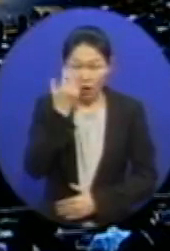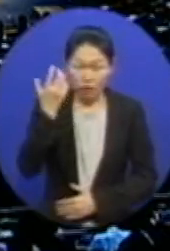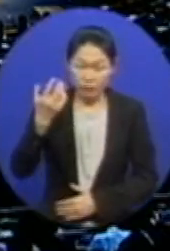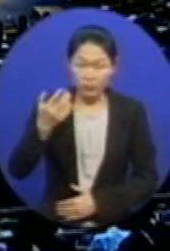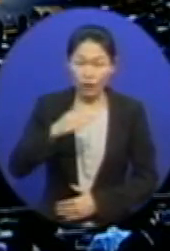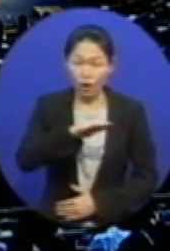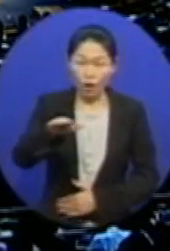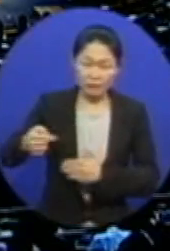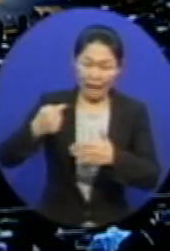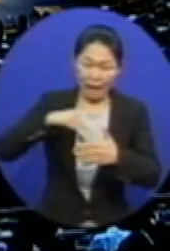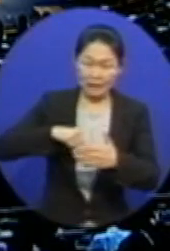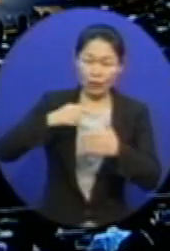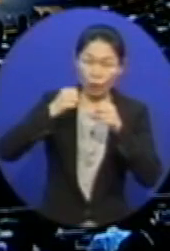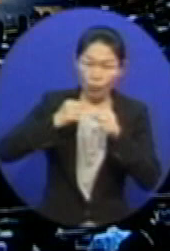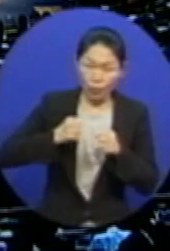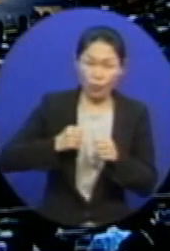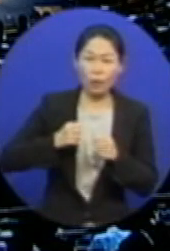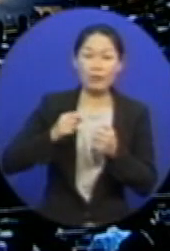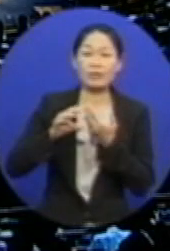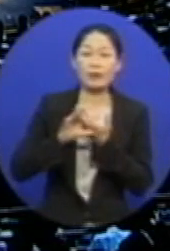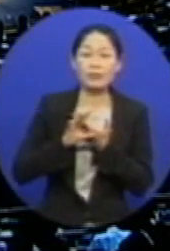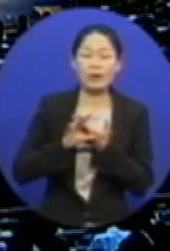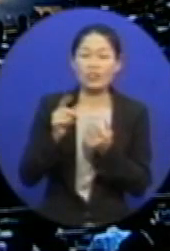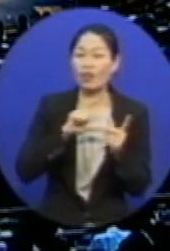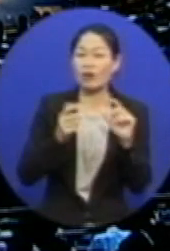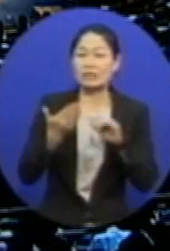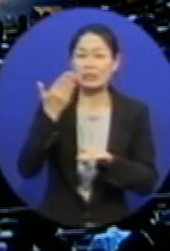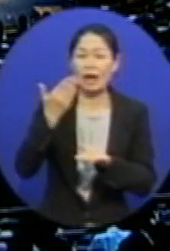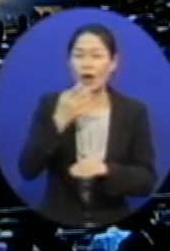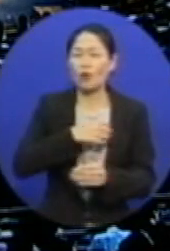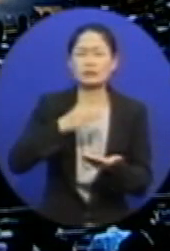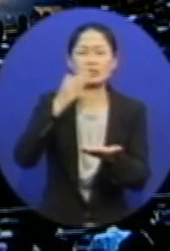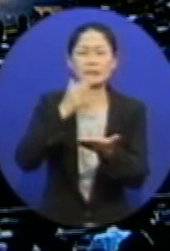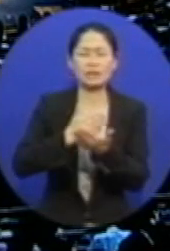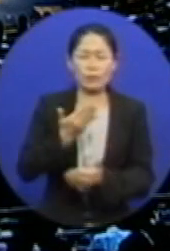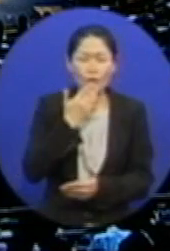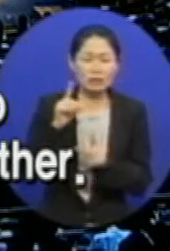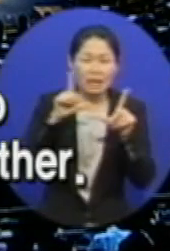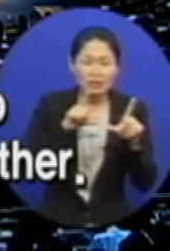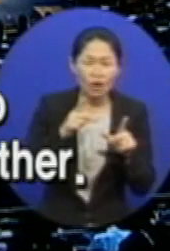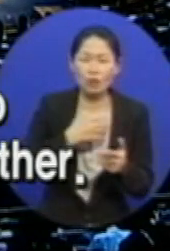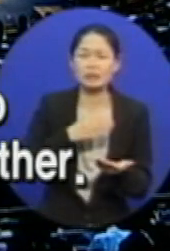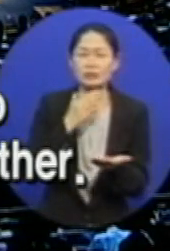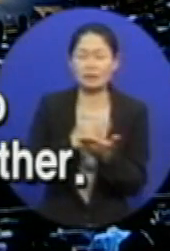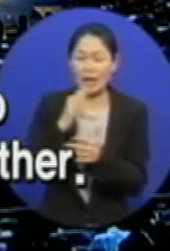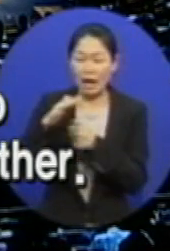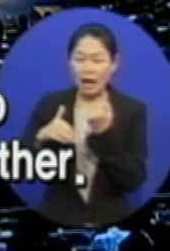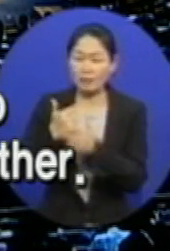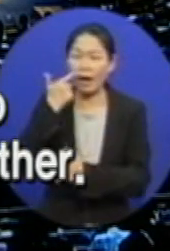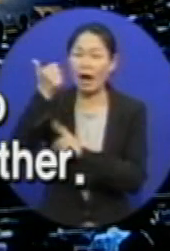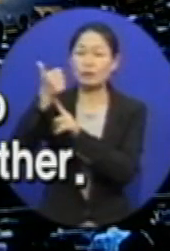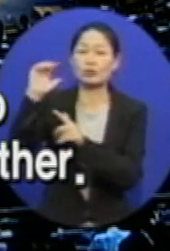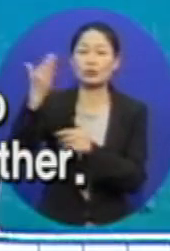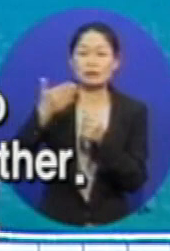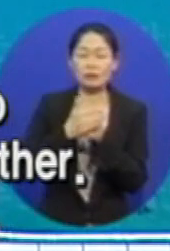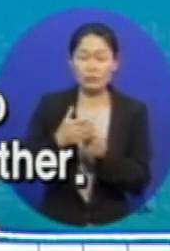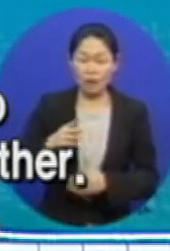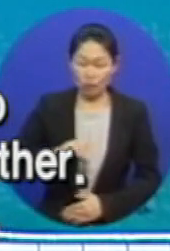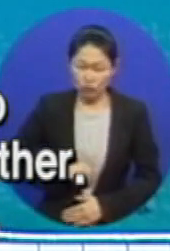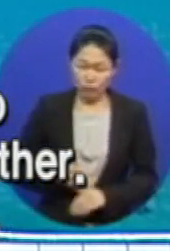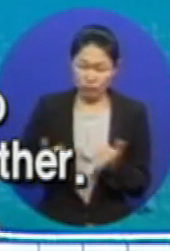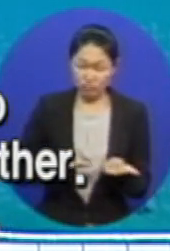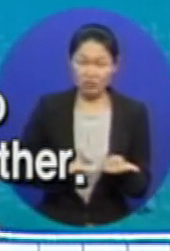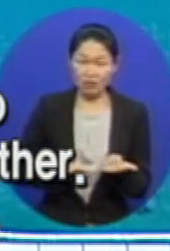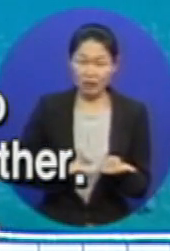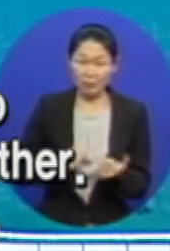오셨으면 더 이상 걱정하지 마세요 먹고 4명과 걱정하지마세요 하나님이 아버지가 되셨으니 굶어 죽 2실